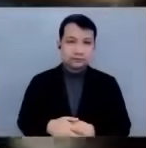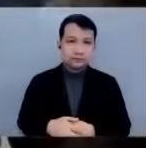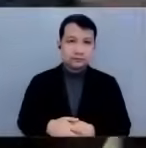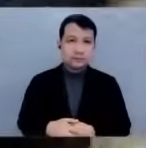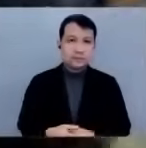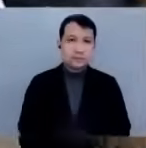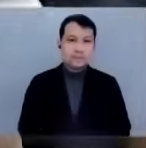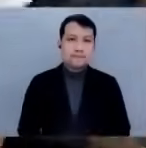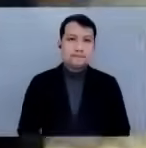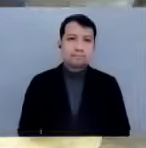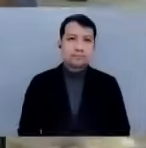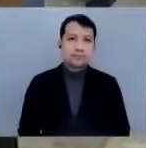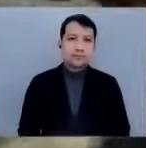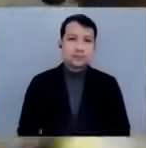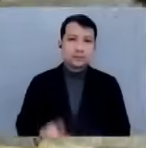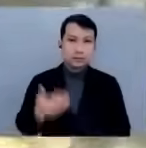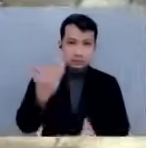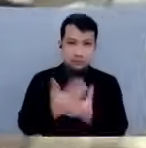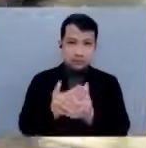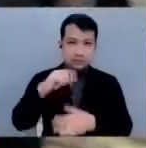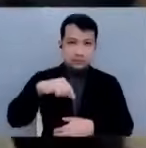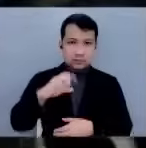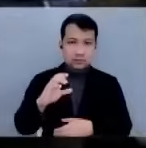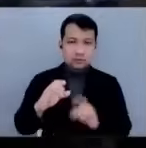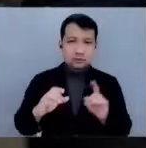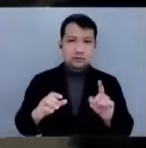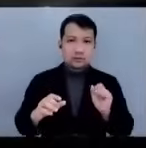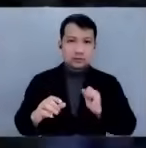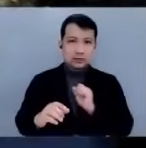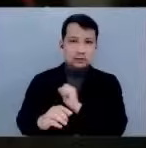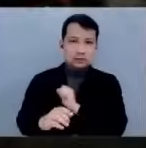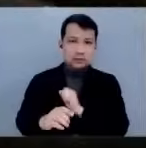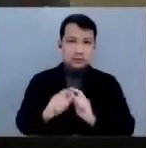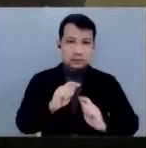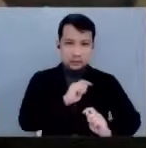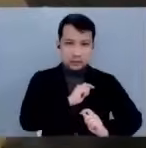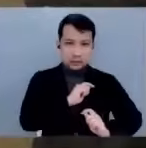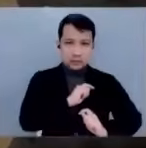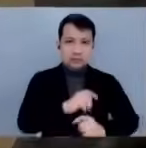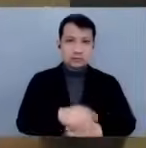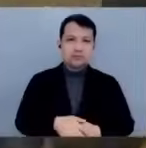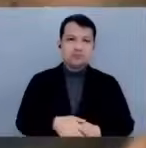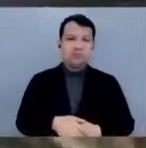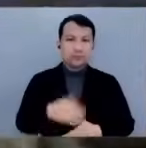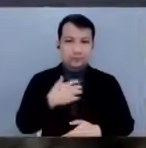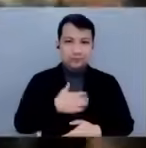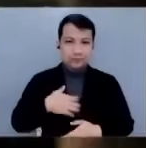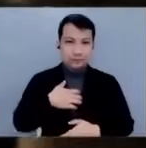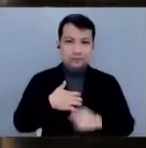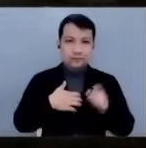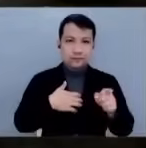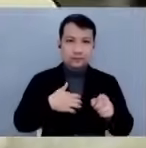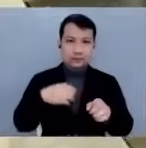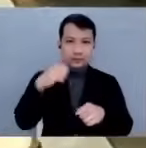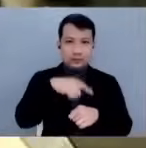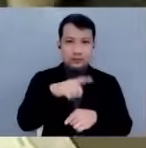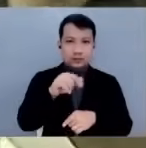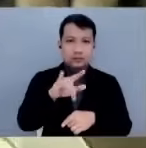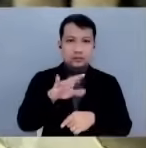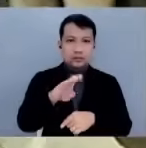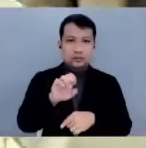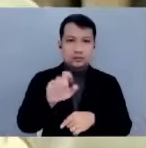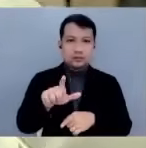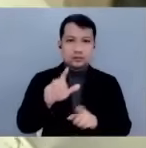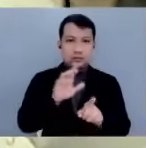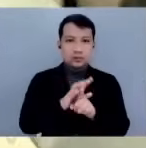Dumating sa Quezon City Prosecutor's Office si dating Senador Antonio Trillanes. Inireklamo niya ng libel at cyber libel ang kilalang kaalyado